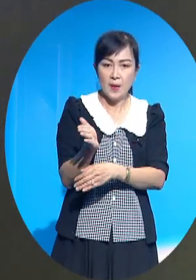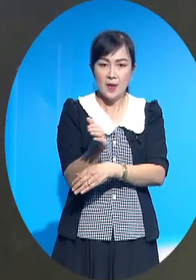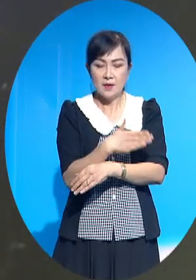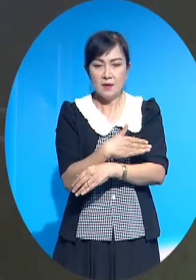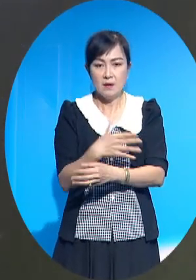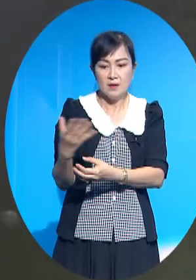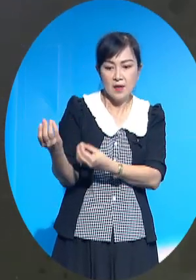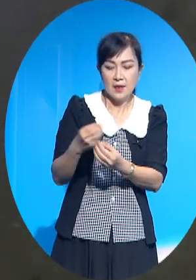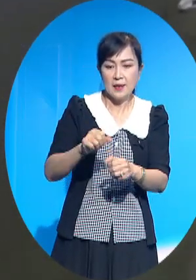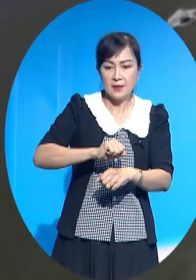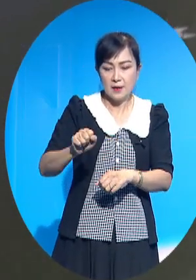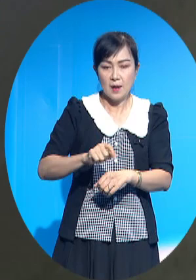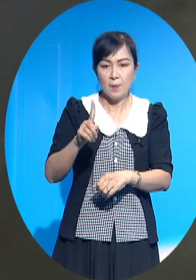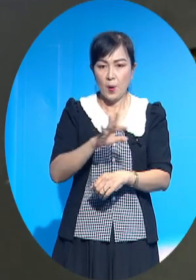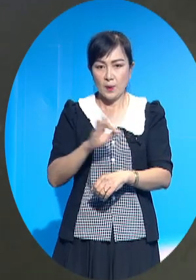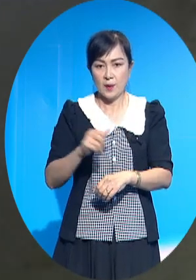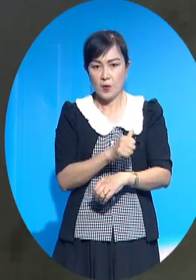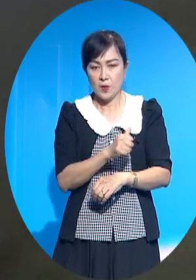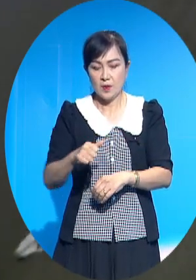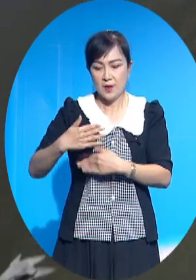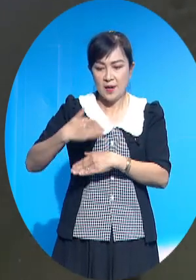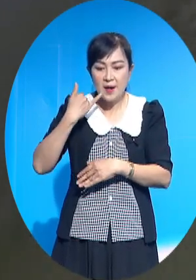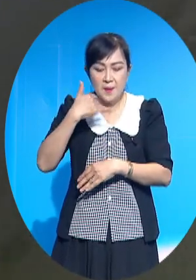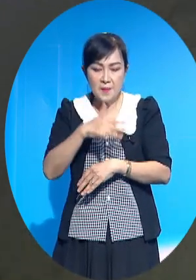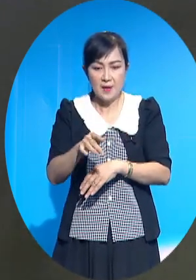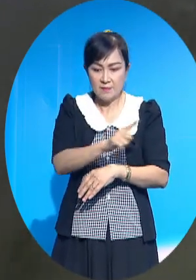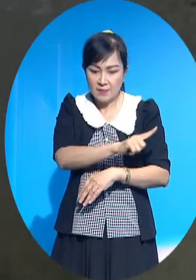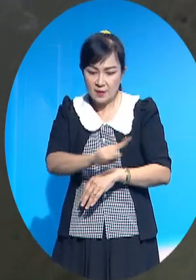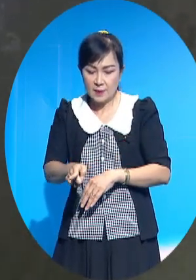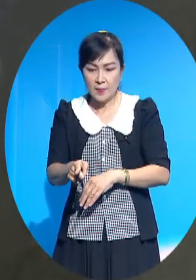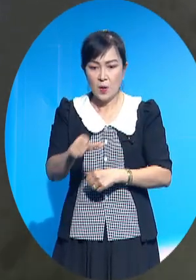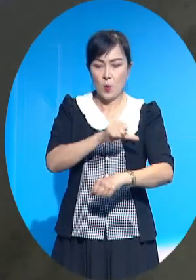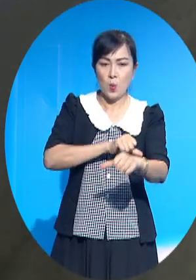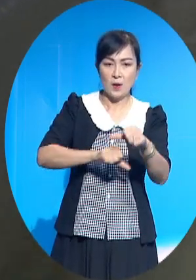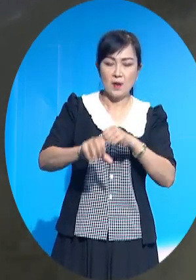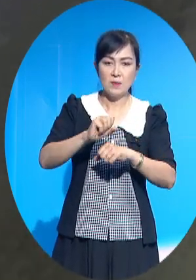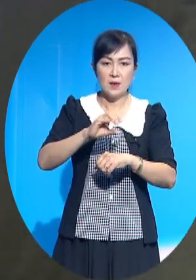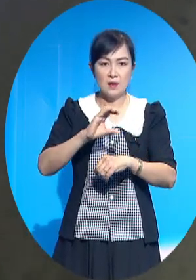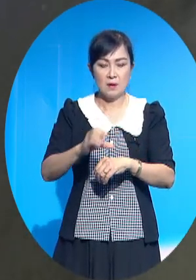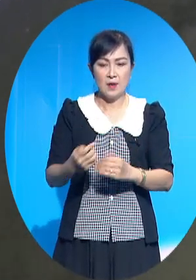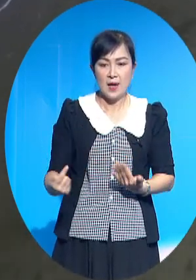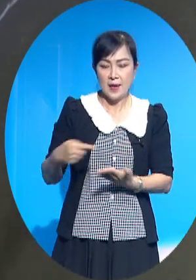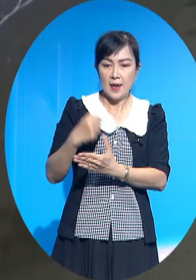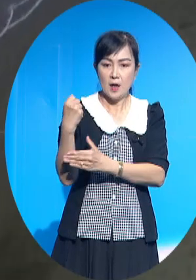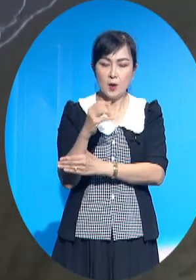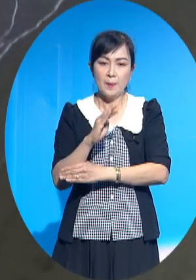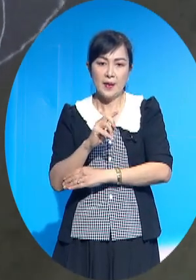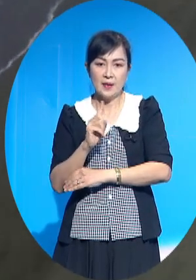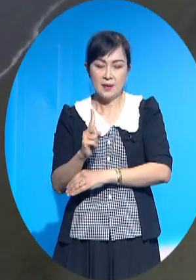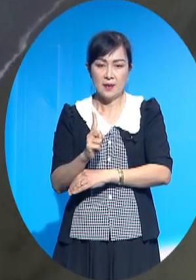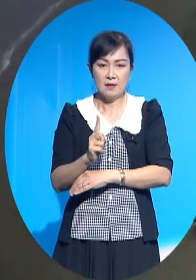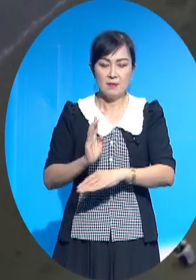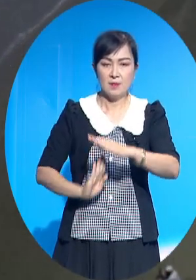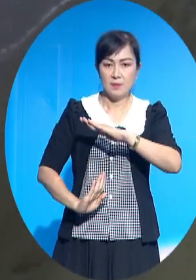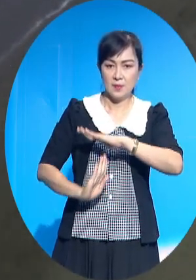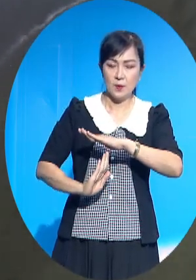lệnh sơ tán khẩn cấp gần 1 triệu dân cư các vùng dân biển đã được ban bố hoạt động tại Chicago cảng biển lớn nhất của Bangladesh cũng đã